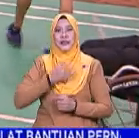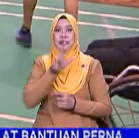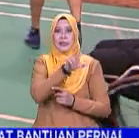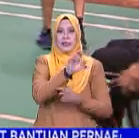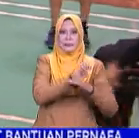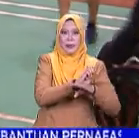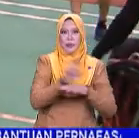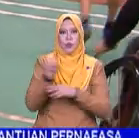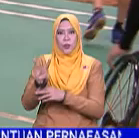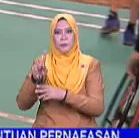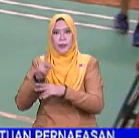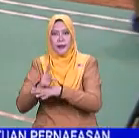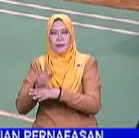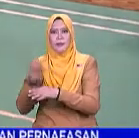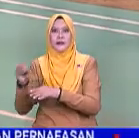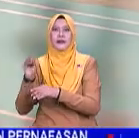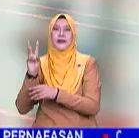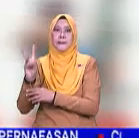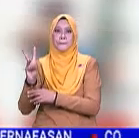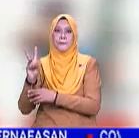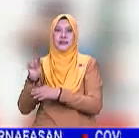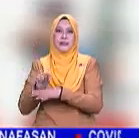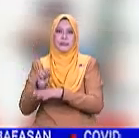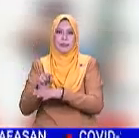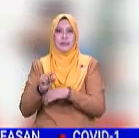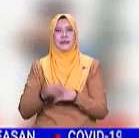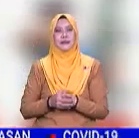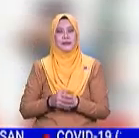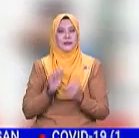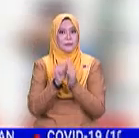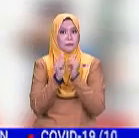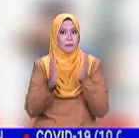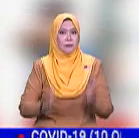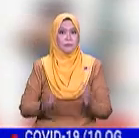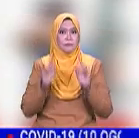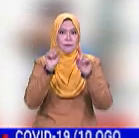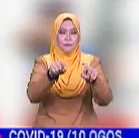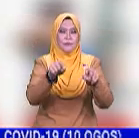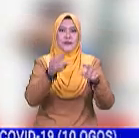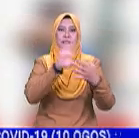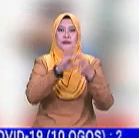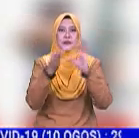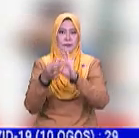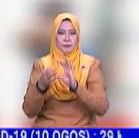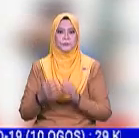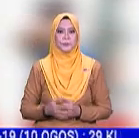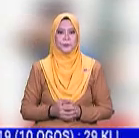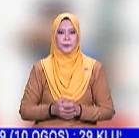emas, 2 perak dan 6 gangsa. Berikut adalah senarai atlet negara ketamasya berkenaan.